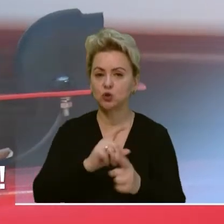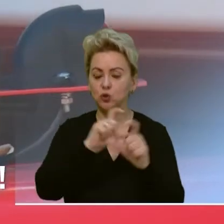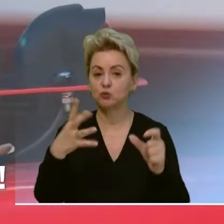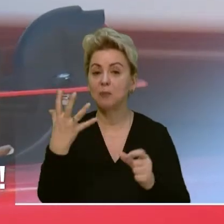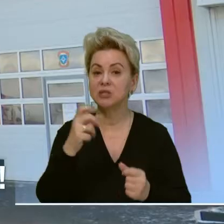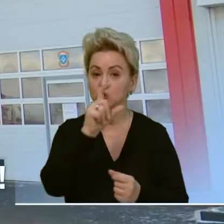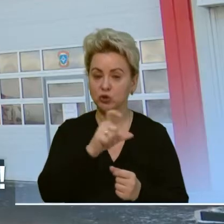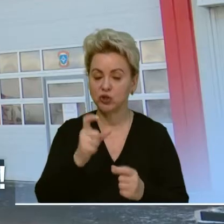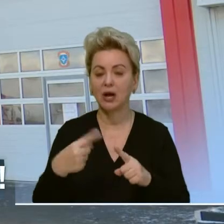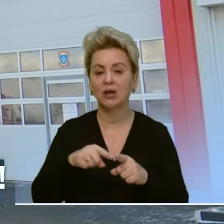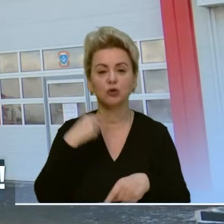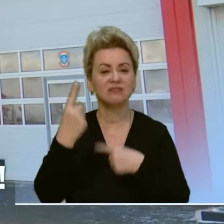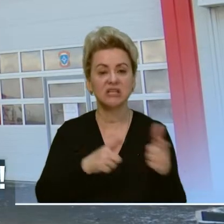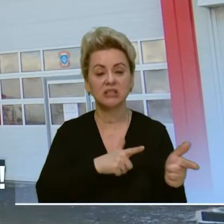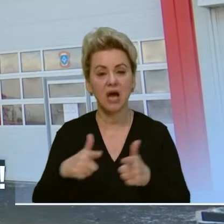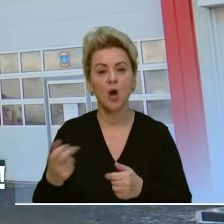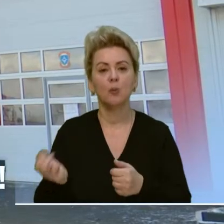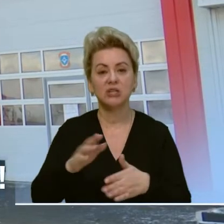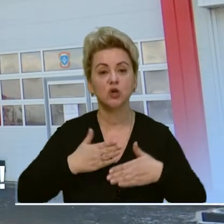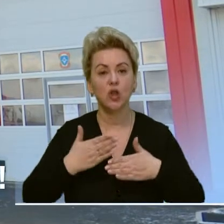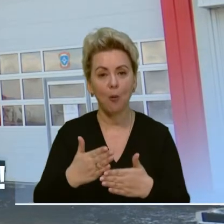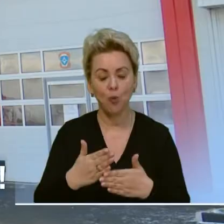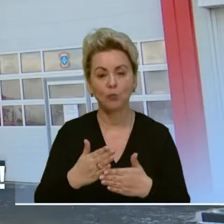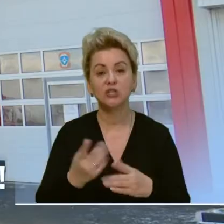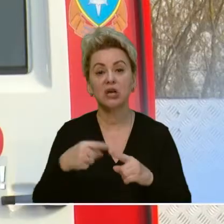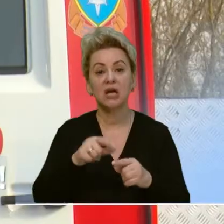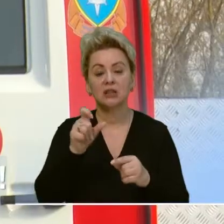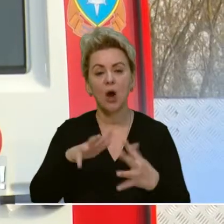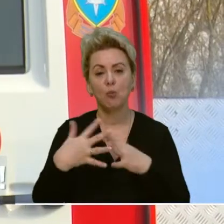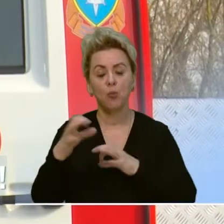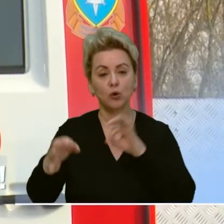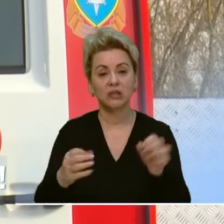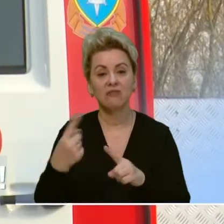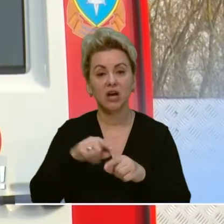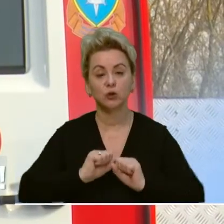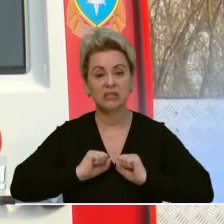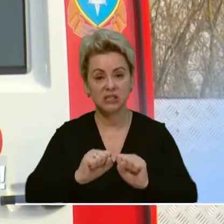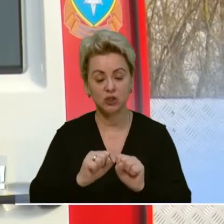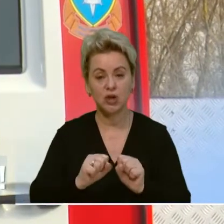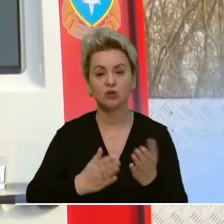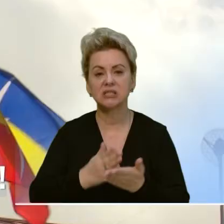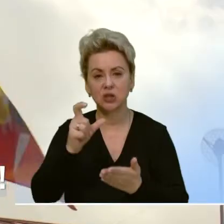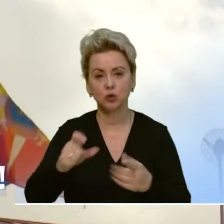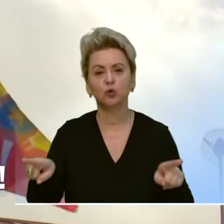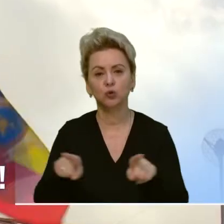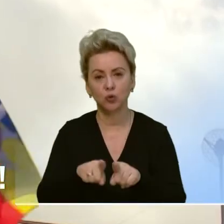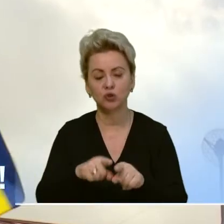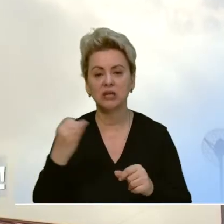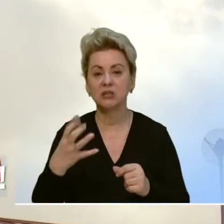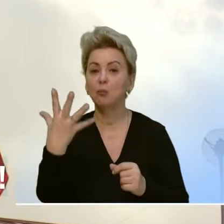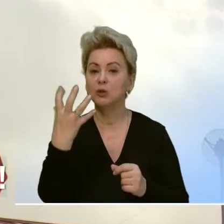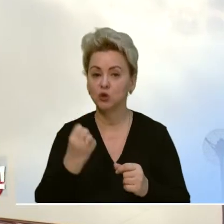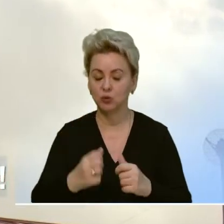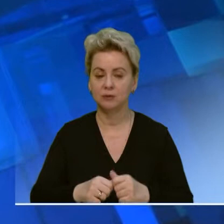это 500 человек, которые всегда готовы прийти на помощь. Кстати, населенных пунктов, которые охраняют сотрудники, тоже символично